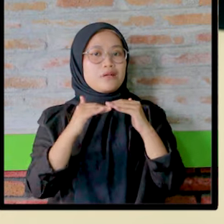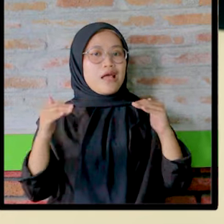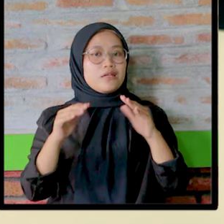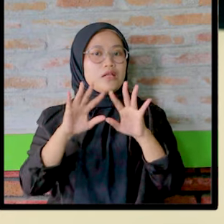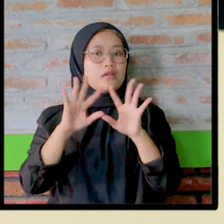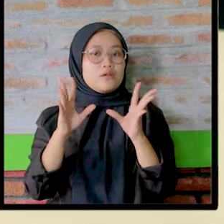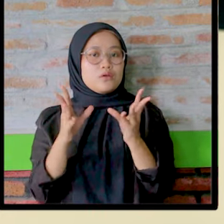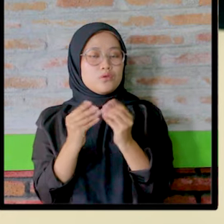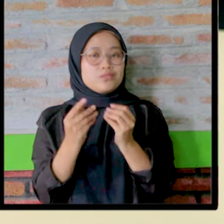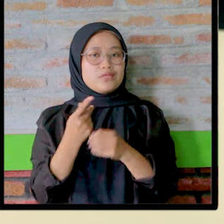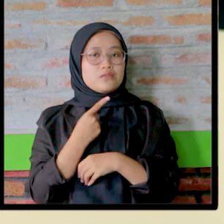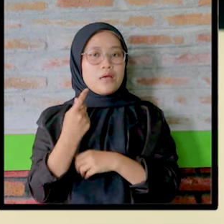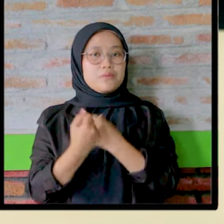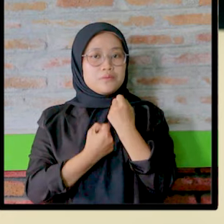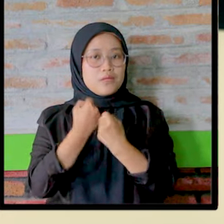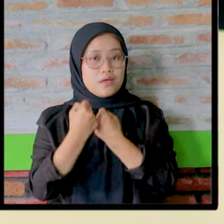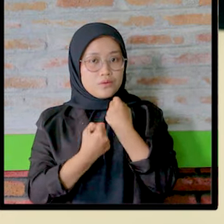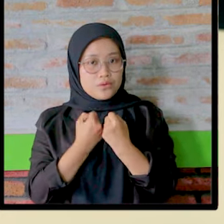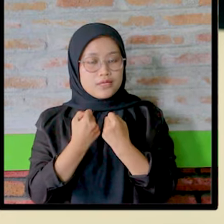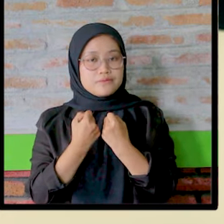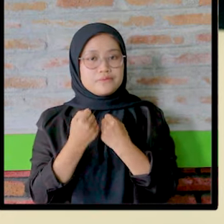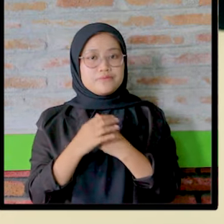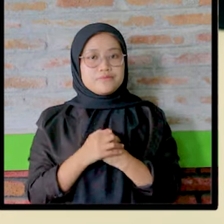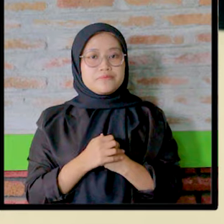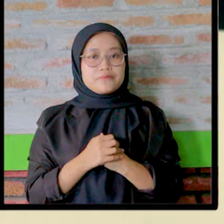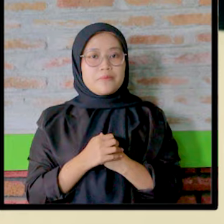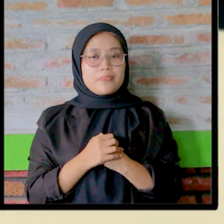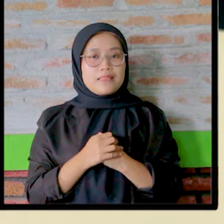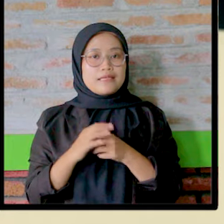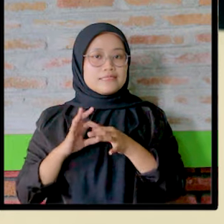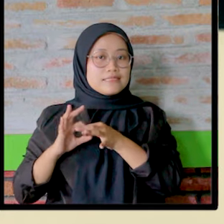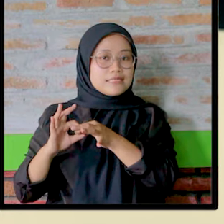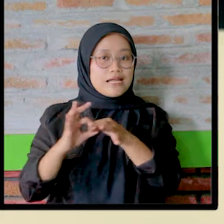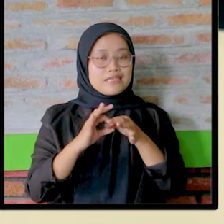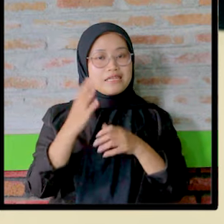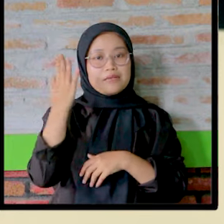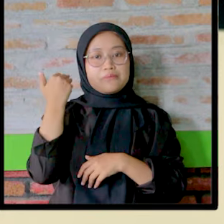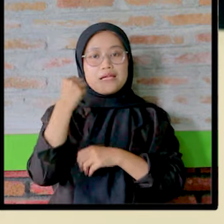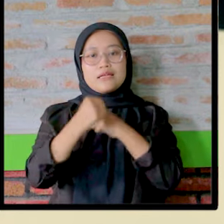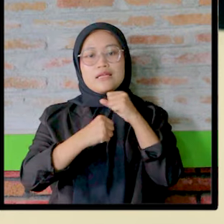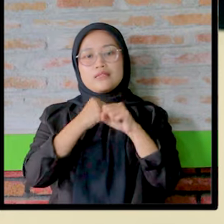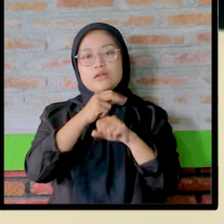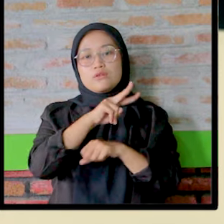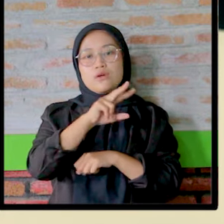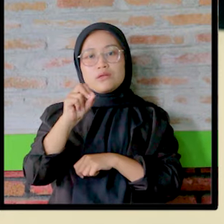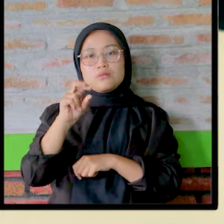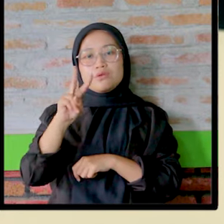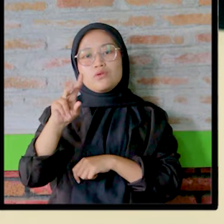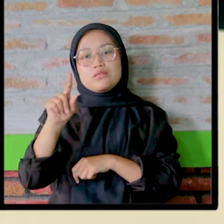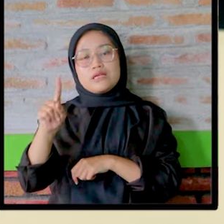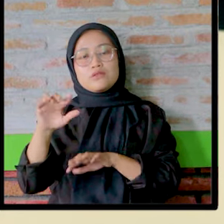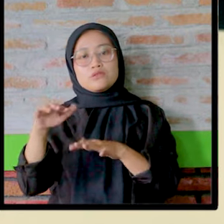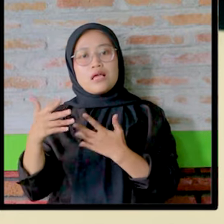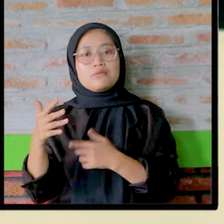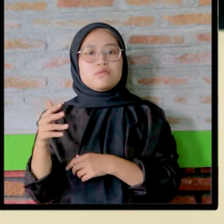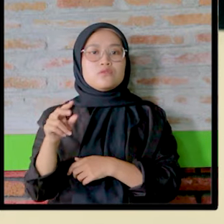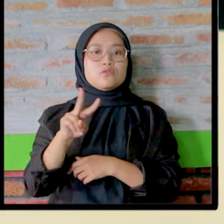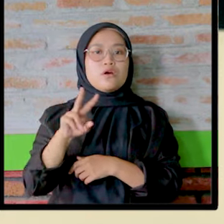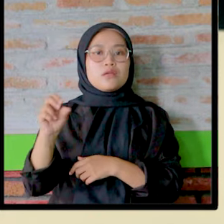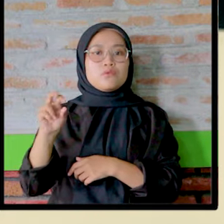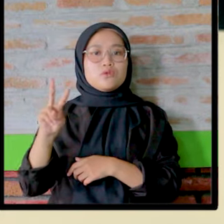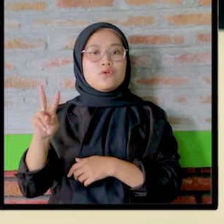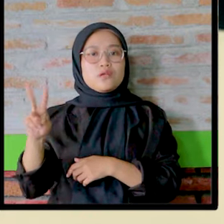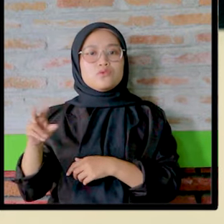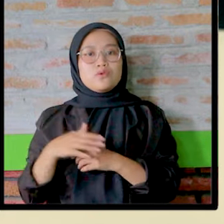melakukan ee Sinergi ya kemarin di tahun 2001 2022 itu dengan sikap untuk mewujudkan peradilan